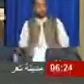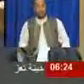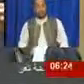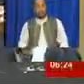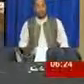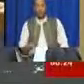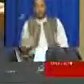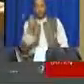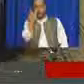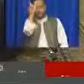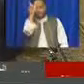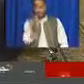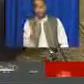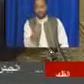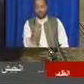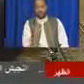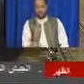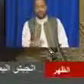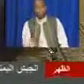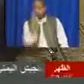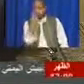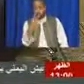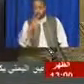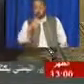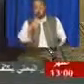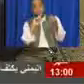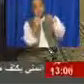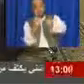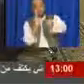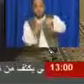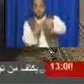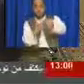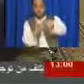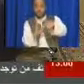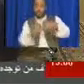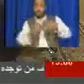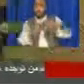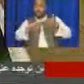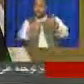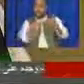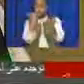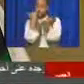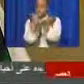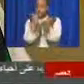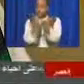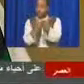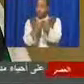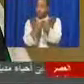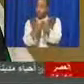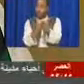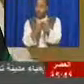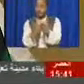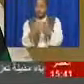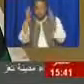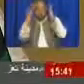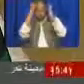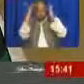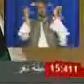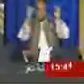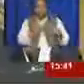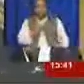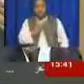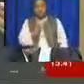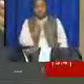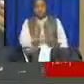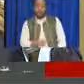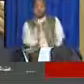والجماعه لا ليس فيهم احد يقول بهذا الامر مره منكم منك فليغيره بيده هذا لولي الامر اهل